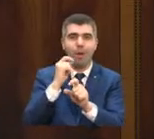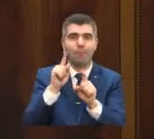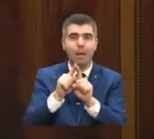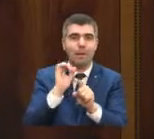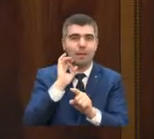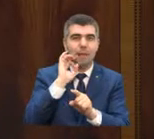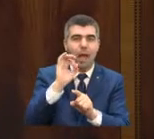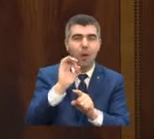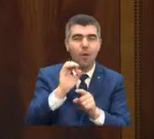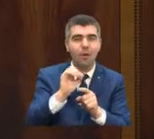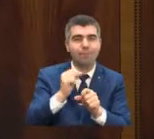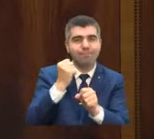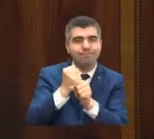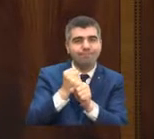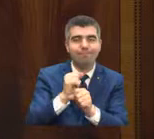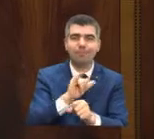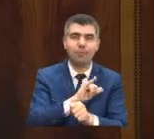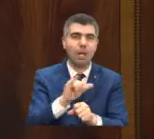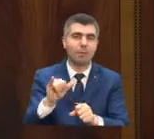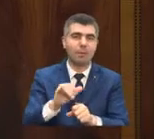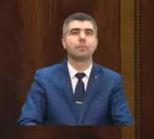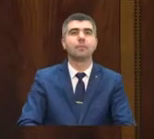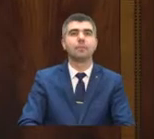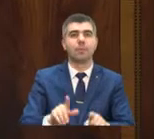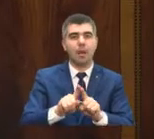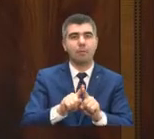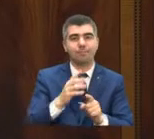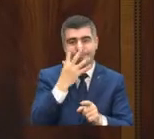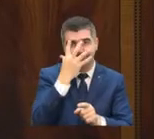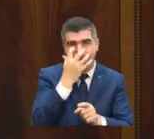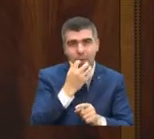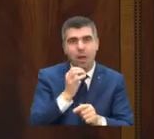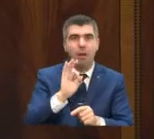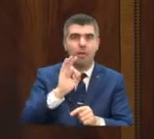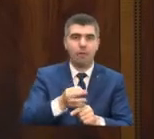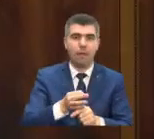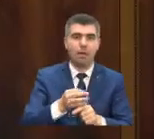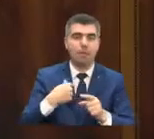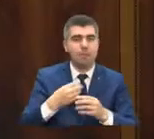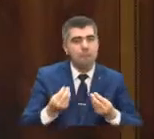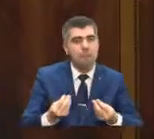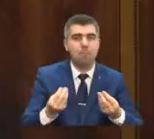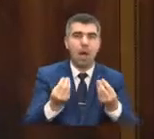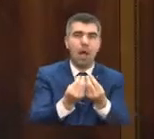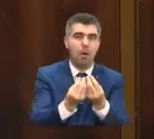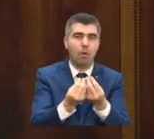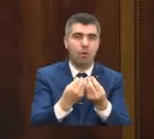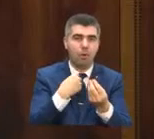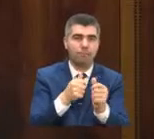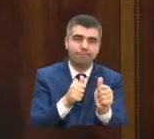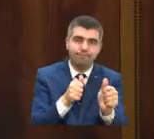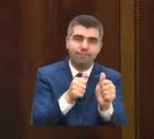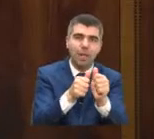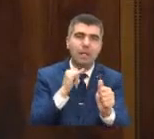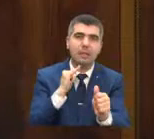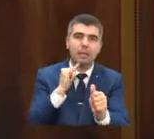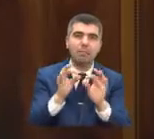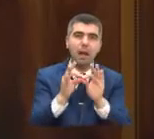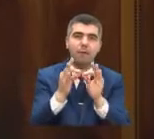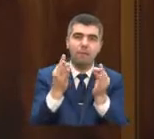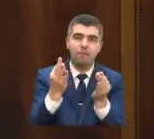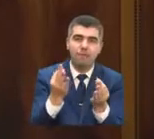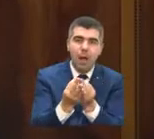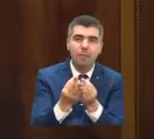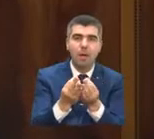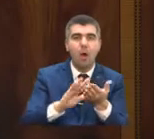ما يخالجون من حزن شديد، معبرين عن تعاطفنا المطلق مع أسرتي الضحيتين البريئتين، وعن